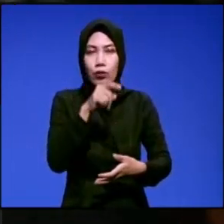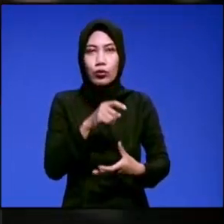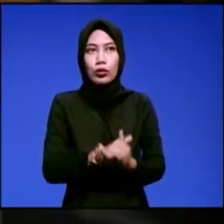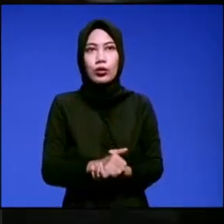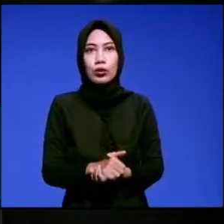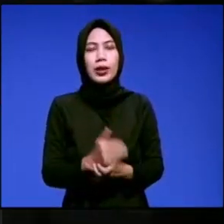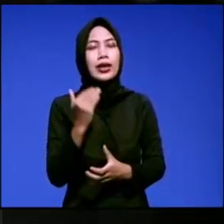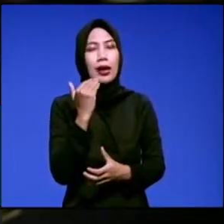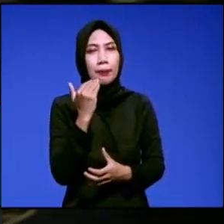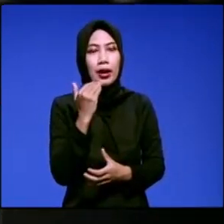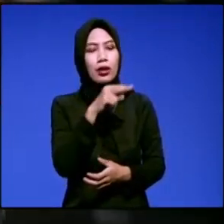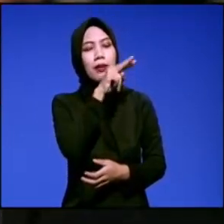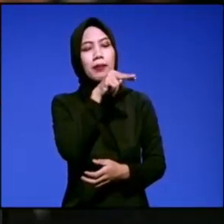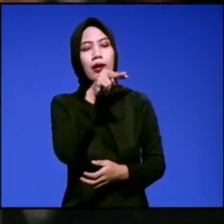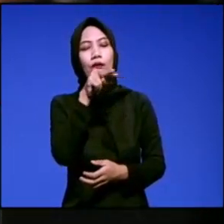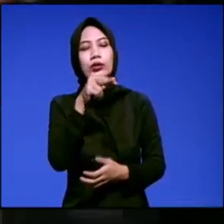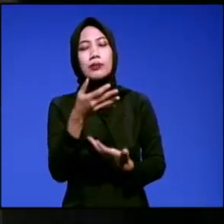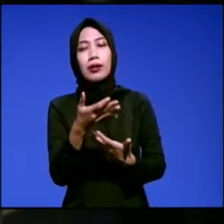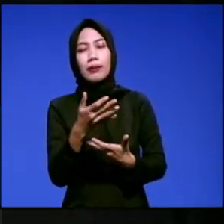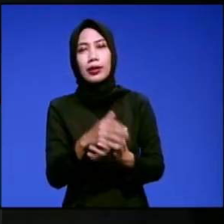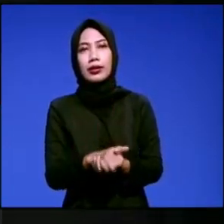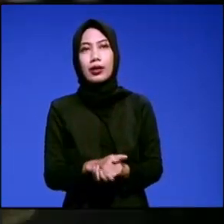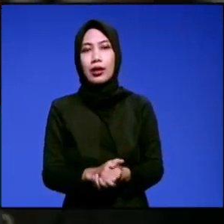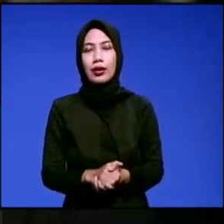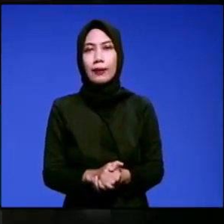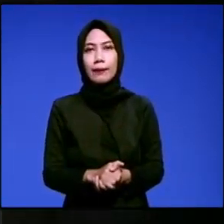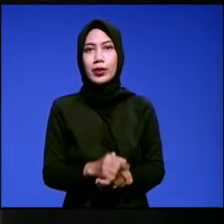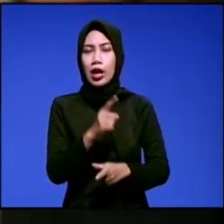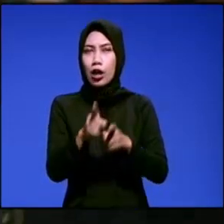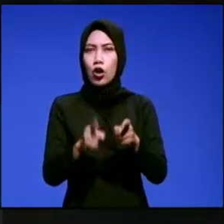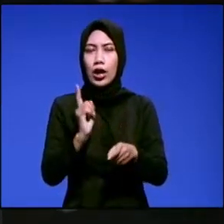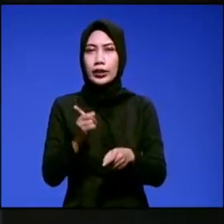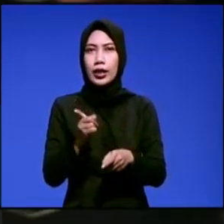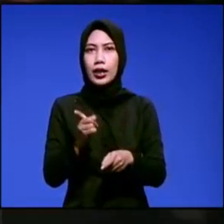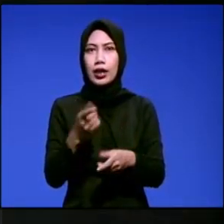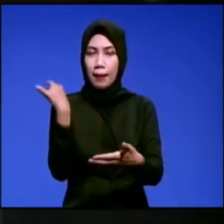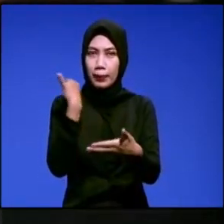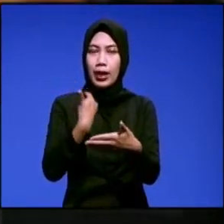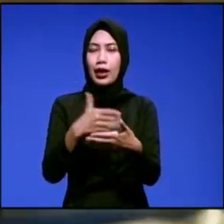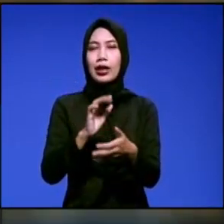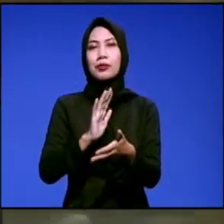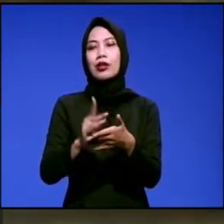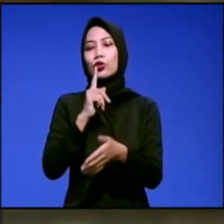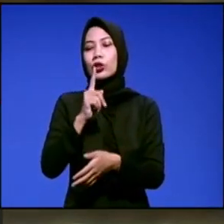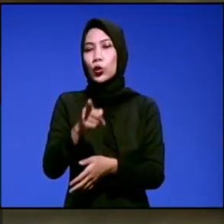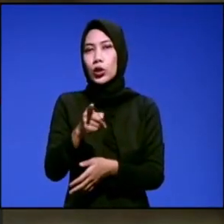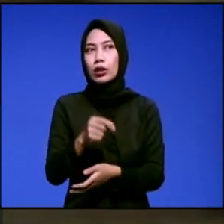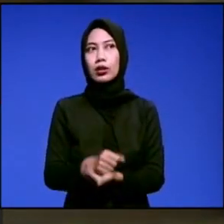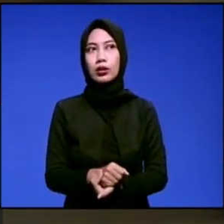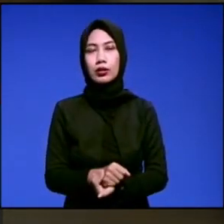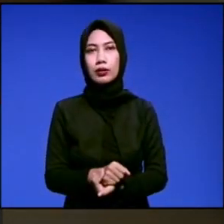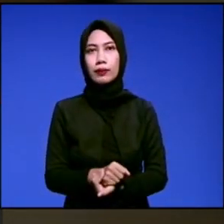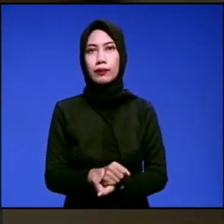Memudahkan untuk mengawasi dan memberikan teguran-teguran apabila ada pelanggaran-pelanggaran. Pasar yang penting